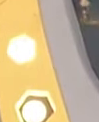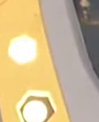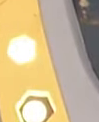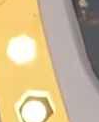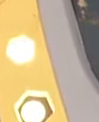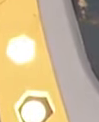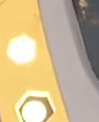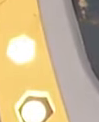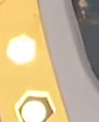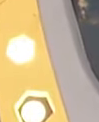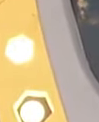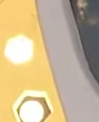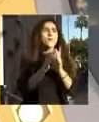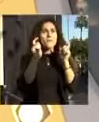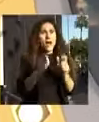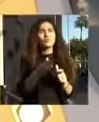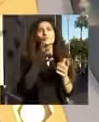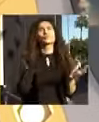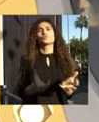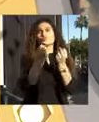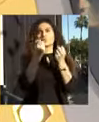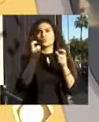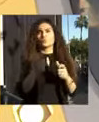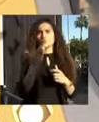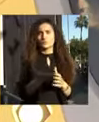Ocak. Mersin'in kurtuluşu.